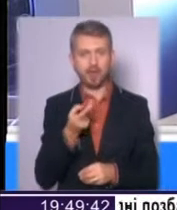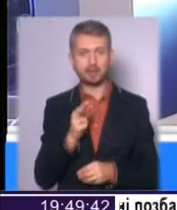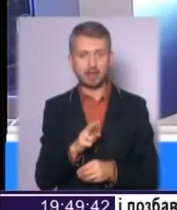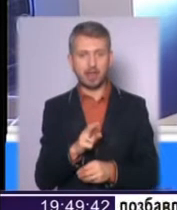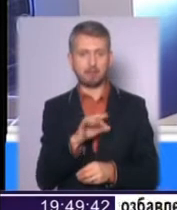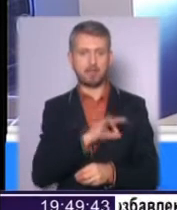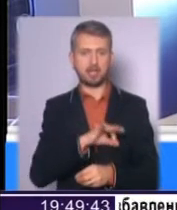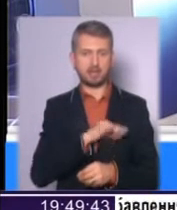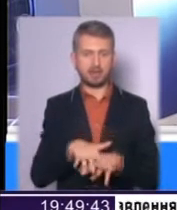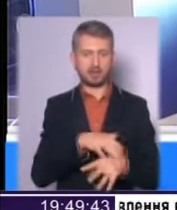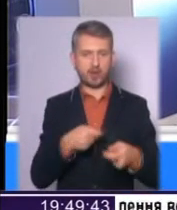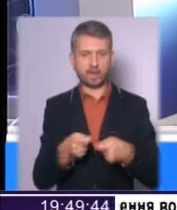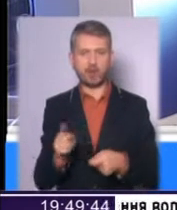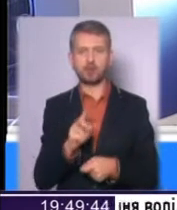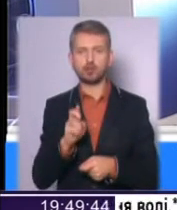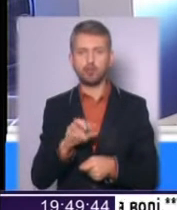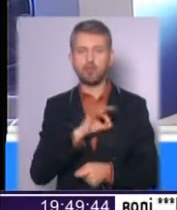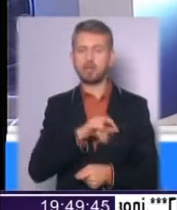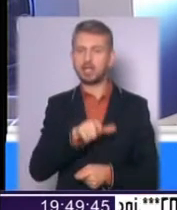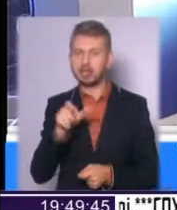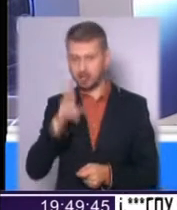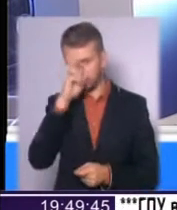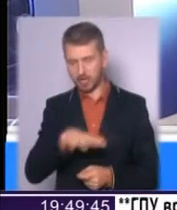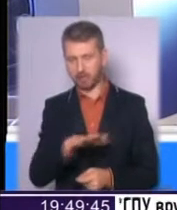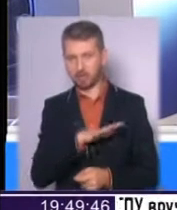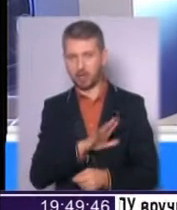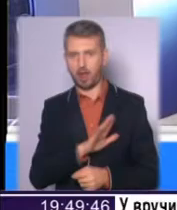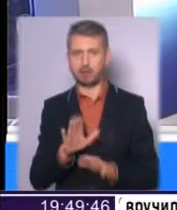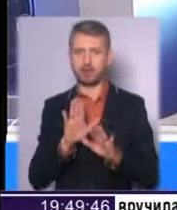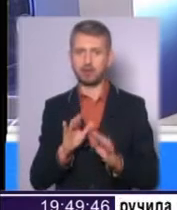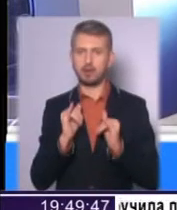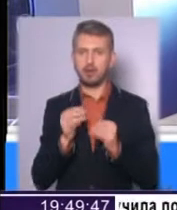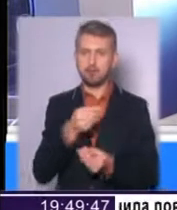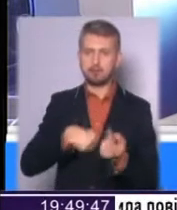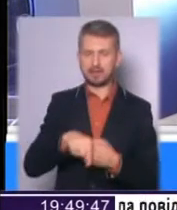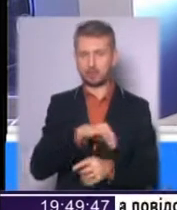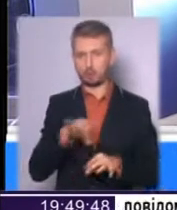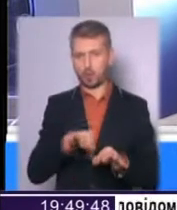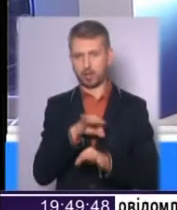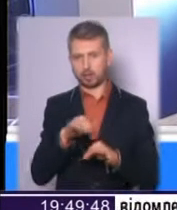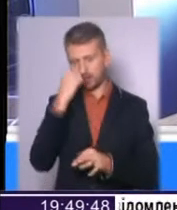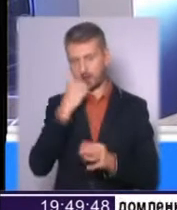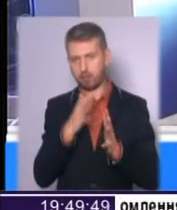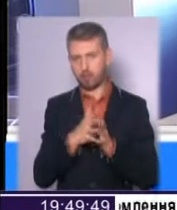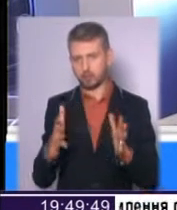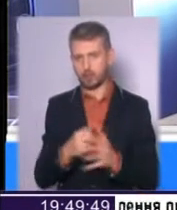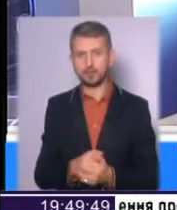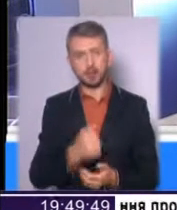что надо сделать это радикально, надо это сделать до 100 человек, чтобы каждый депутат помнил о той небесной